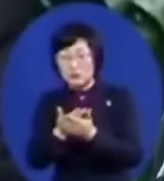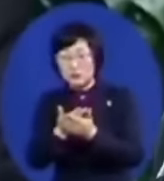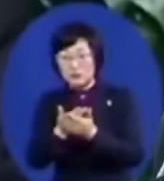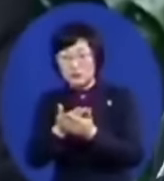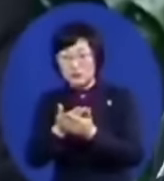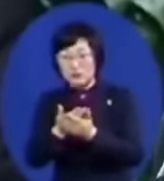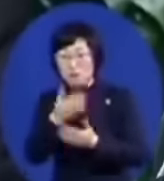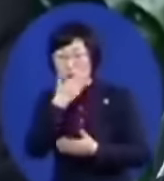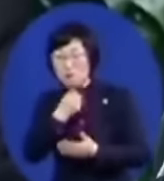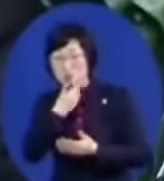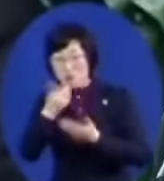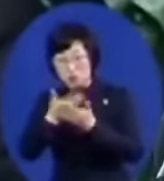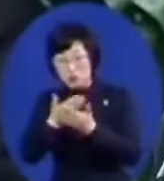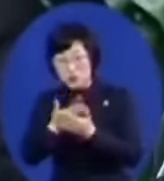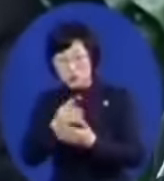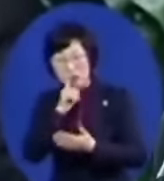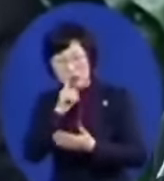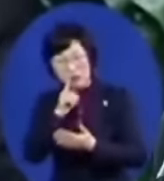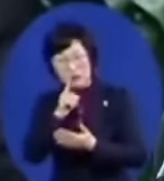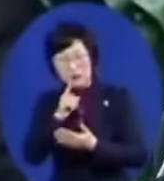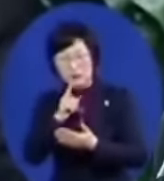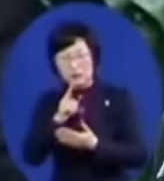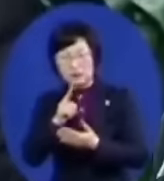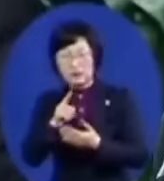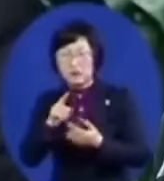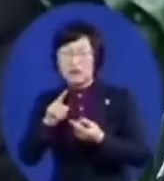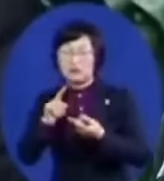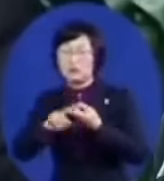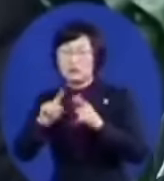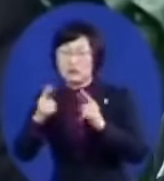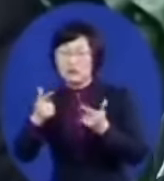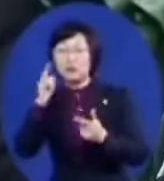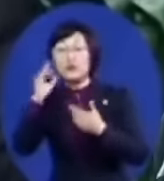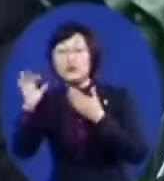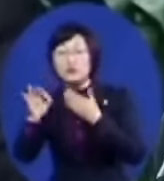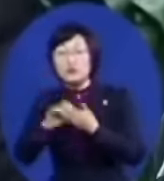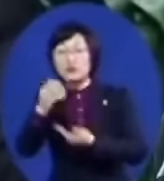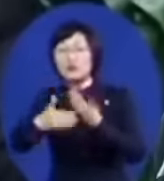말이 섭섭하지 않습니다. 왜냐? 성경에는 말하기를